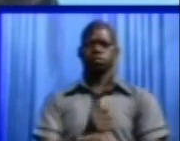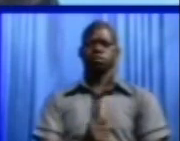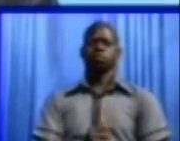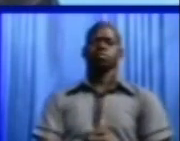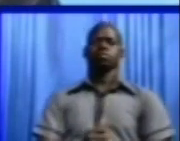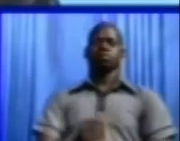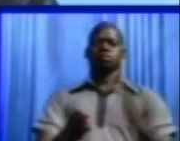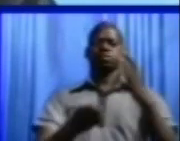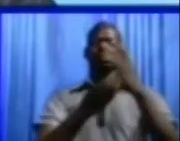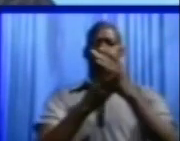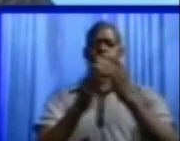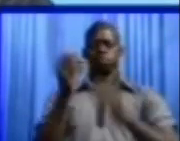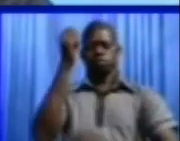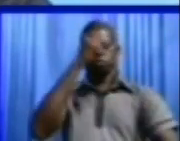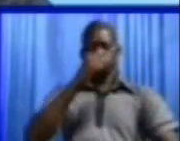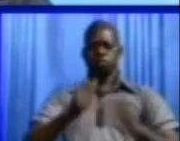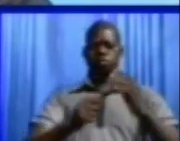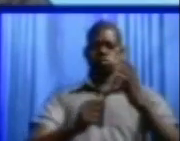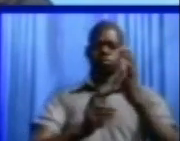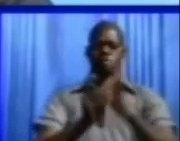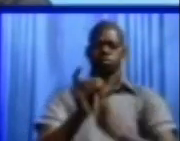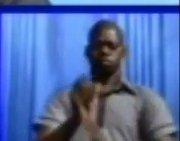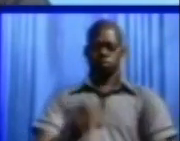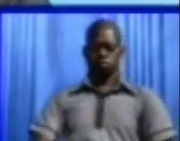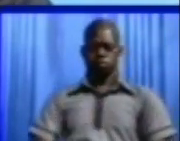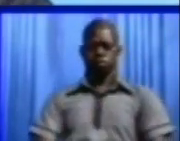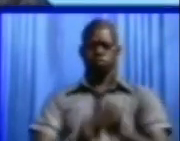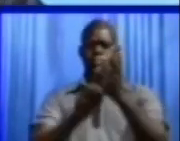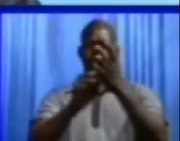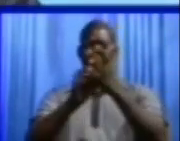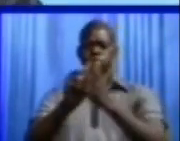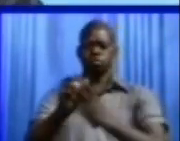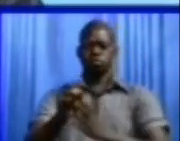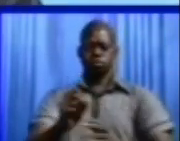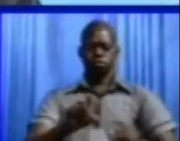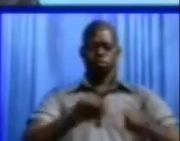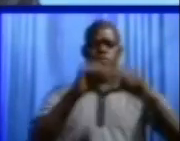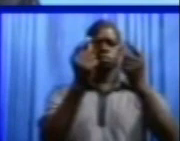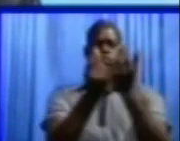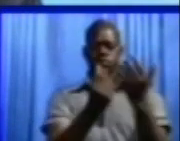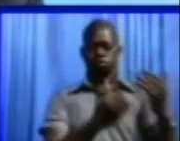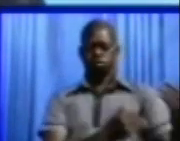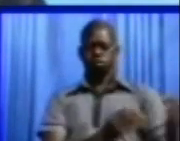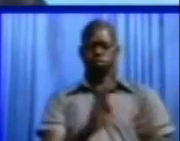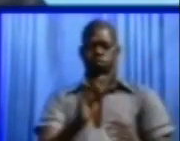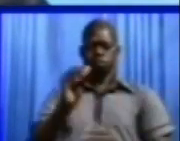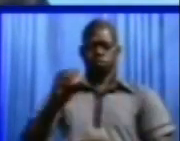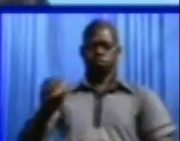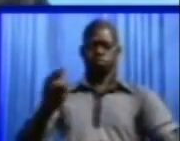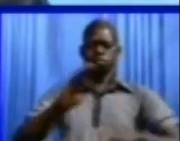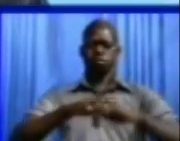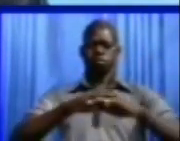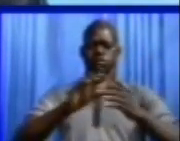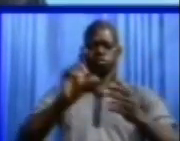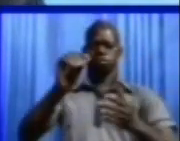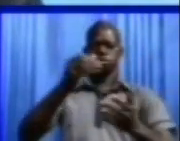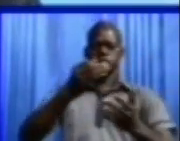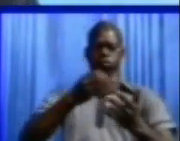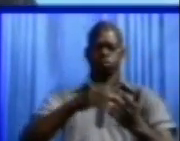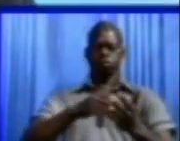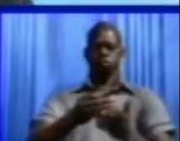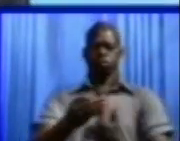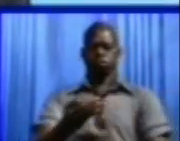La Banque africaine de développement soutient l'assainissement des quartiers périphériques de Ouagadougou. La banque a mis 25 milliards de francs à